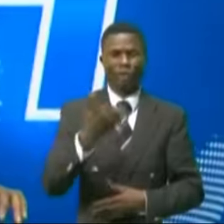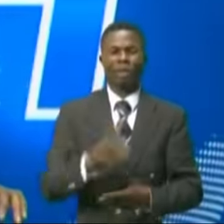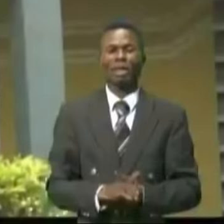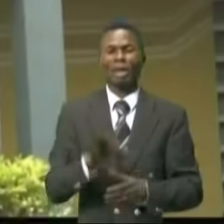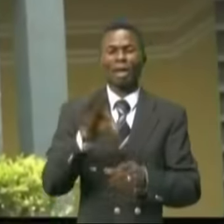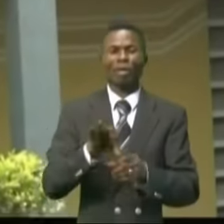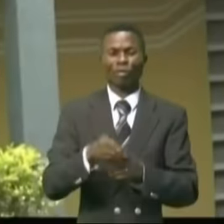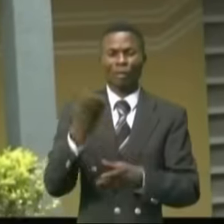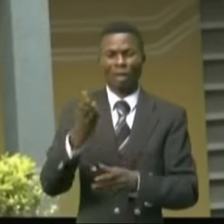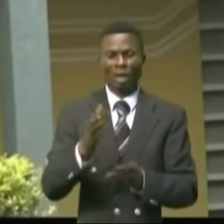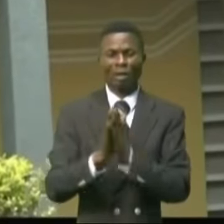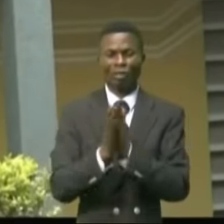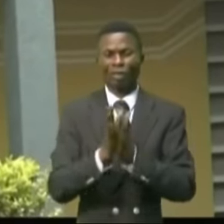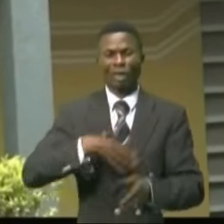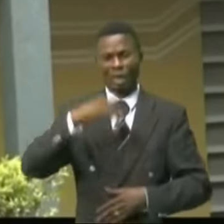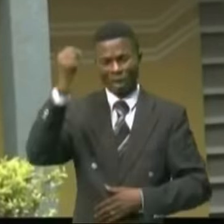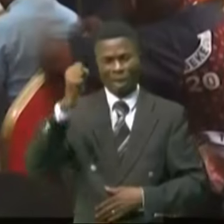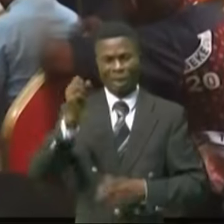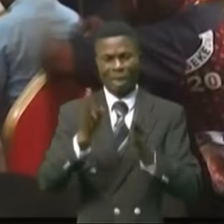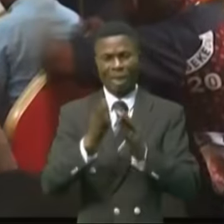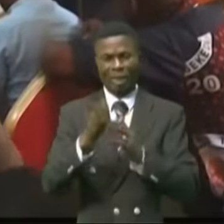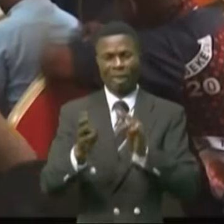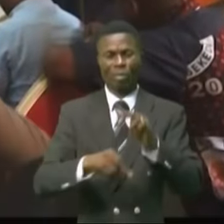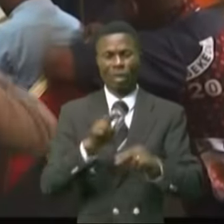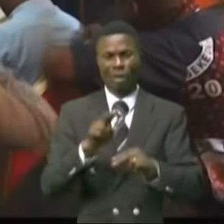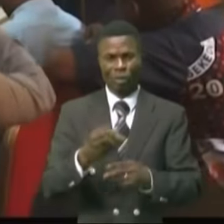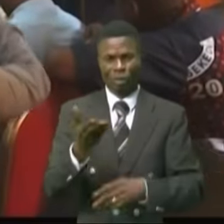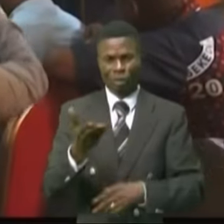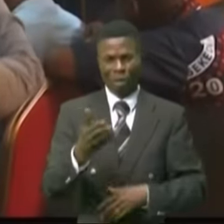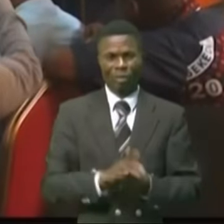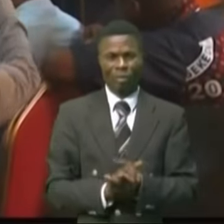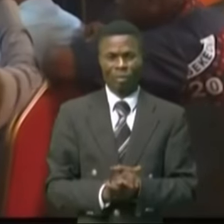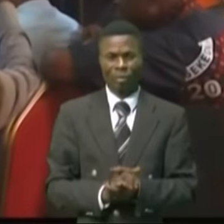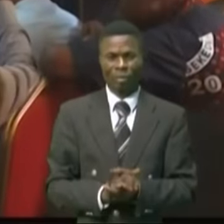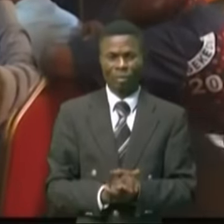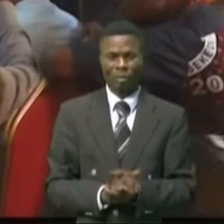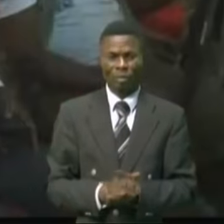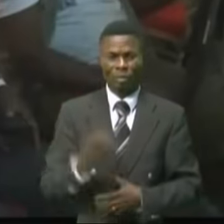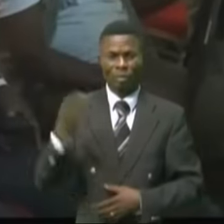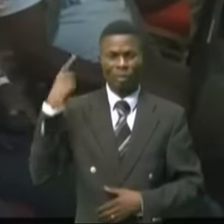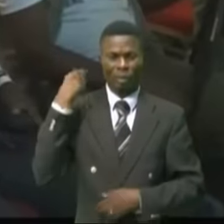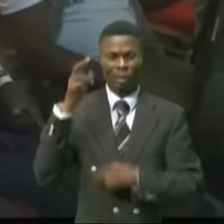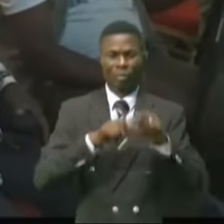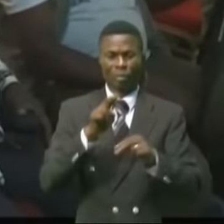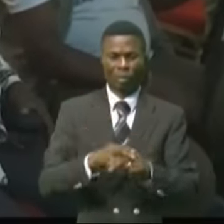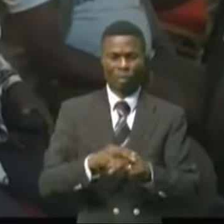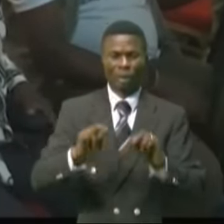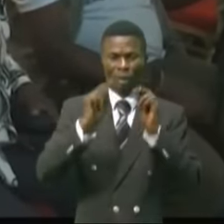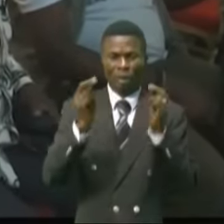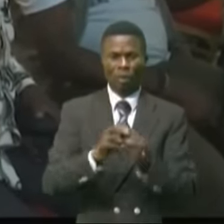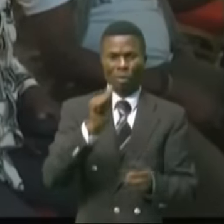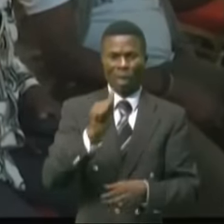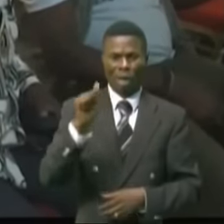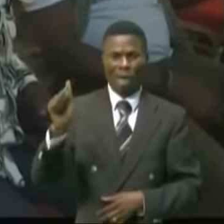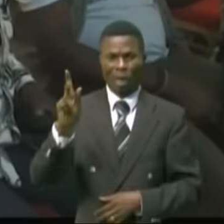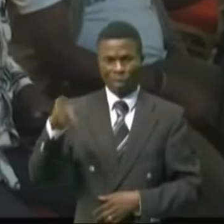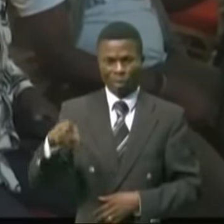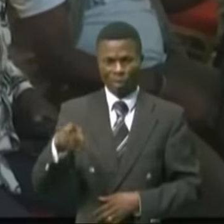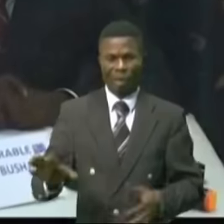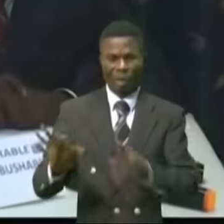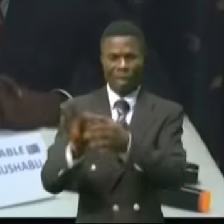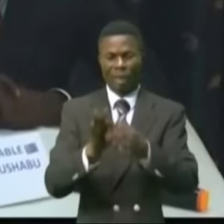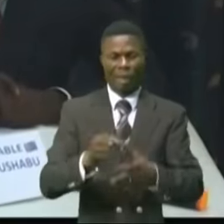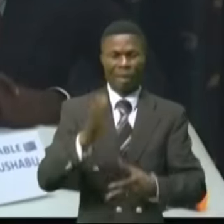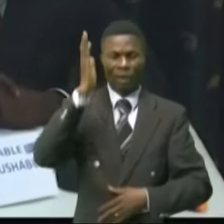commentaires. Au total, 163 députés nationaux du parti AAP faisant partie de l'Union